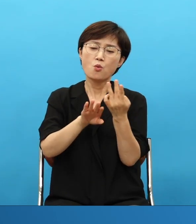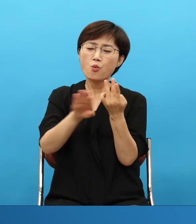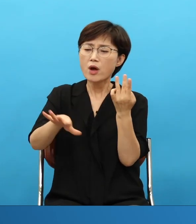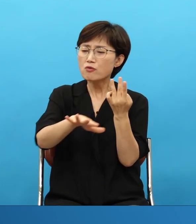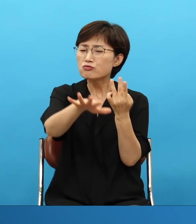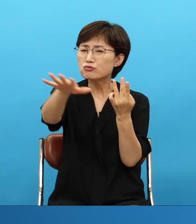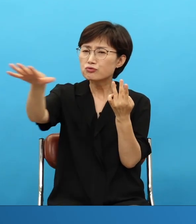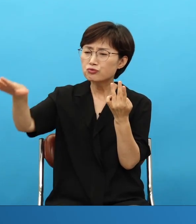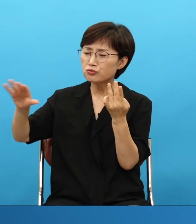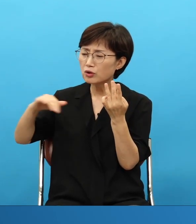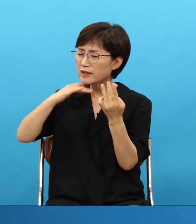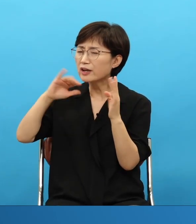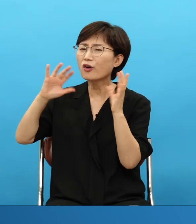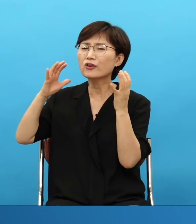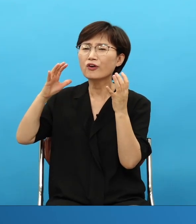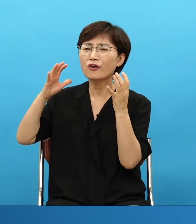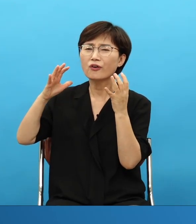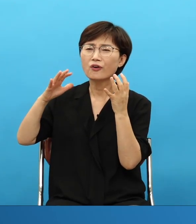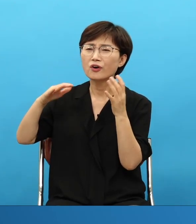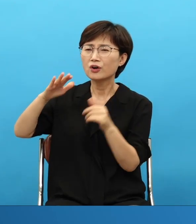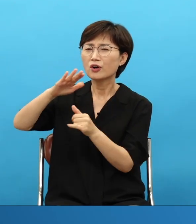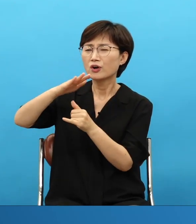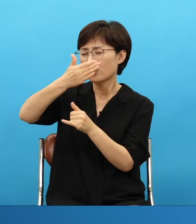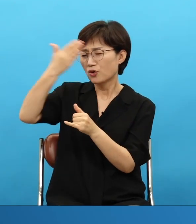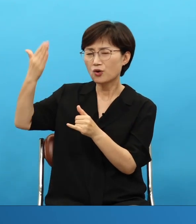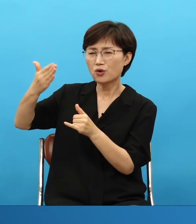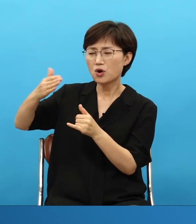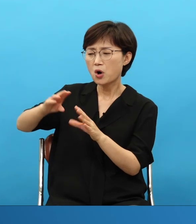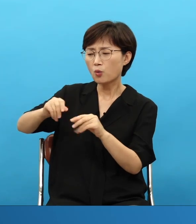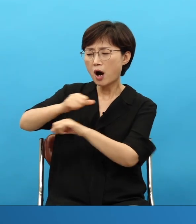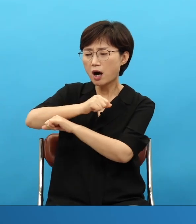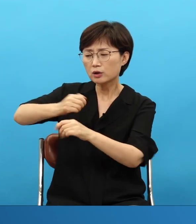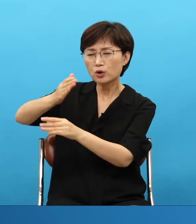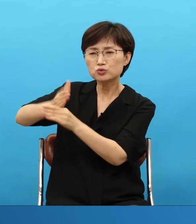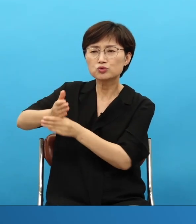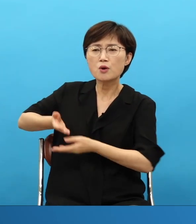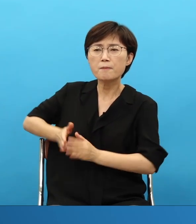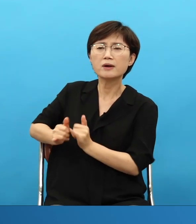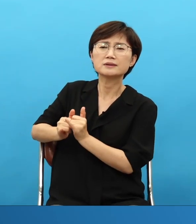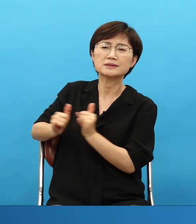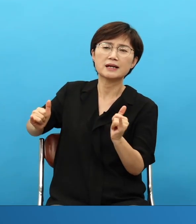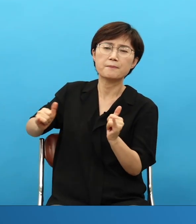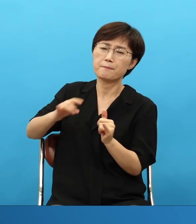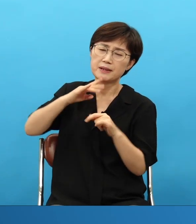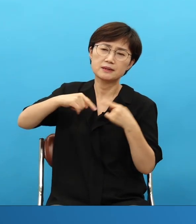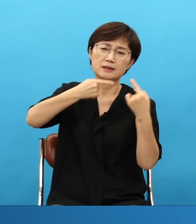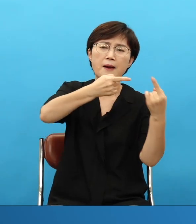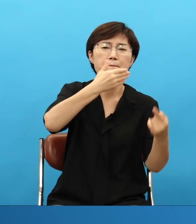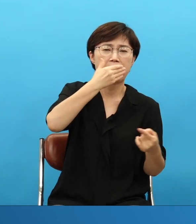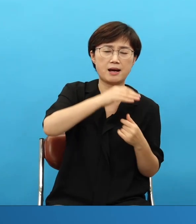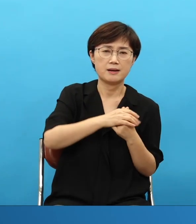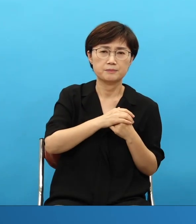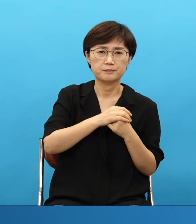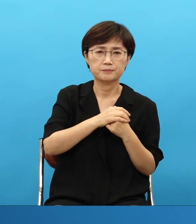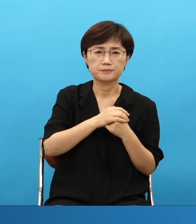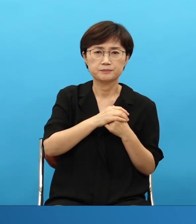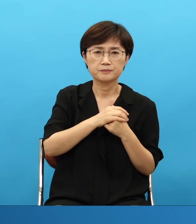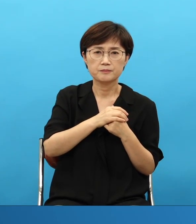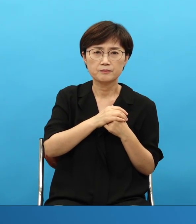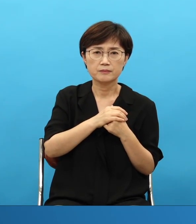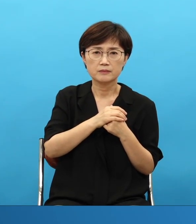모든 구세대를 장례식인 거예요. All the old generation who didn't hold to the covenant, they were having a funeral. 한몫 죽여버리면 안